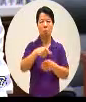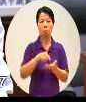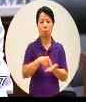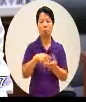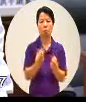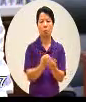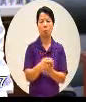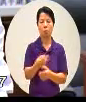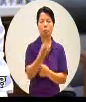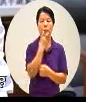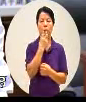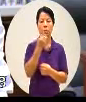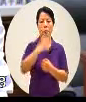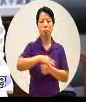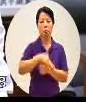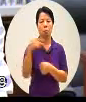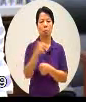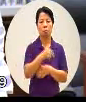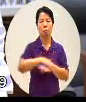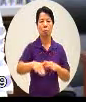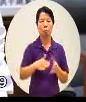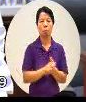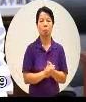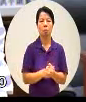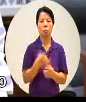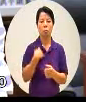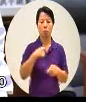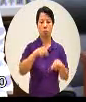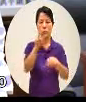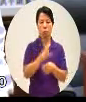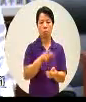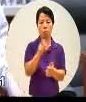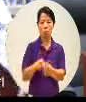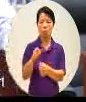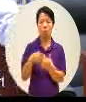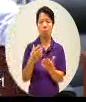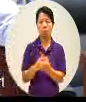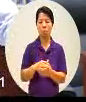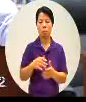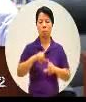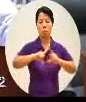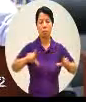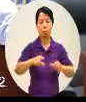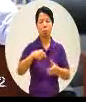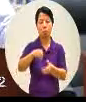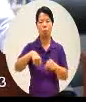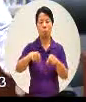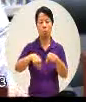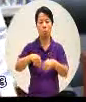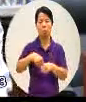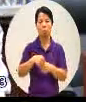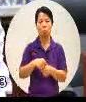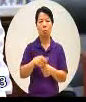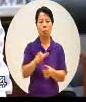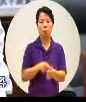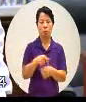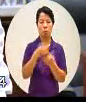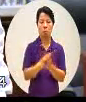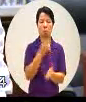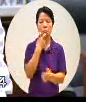中央的补助资源就少嘛，咱的案，哦，没有重大的那个计划案子，中央给你钱干